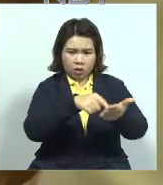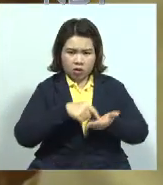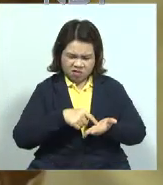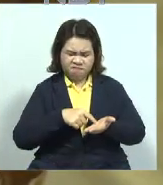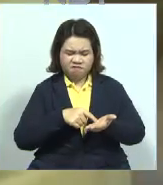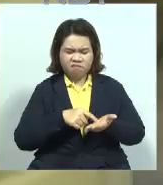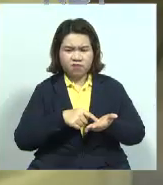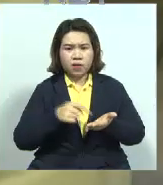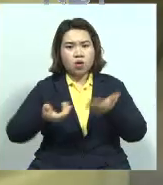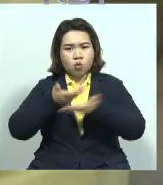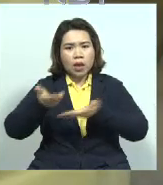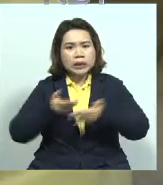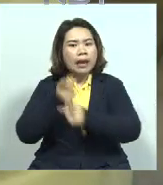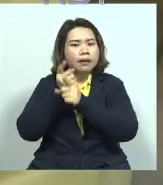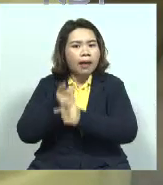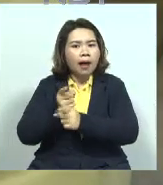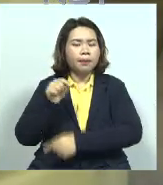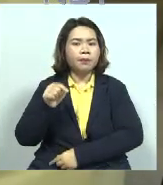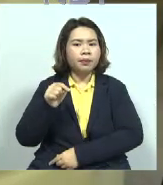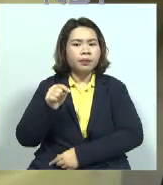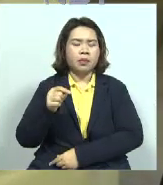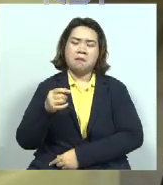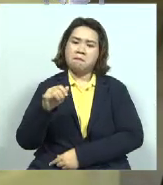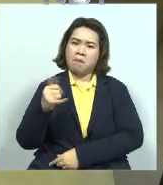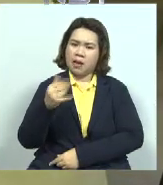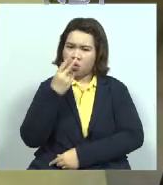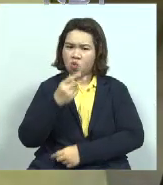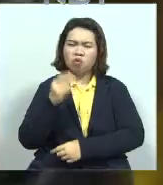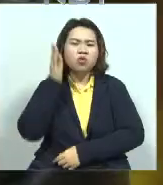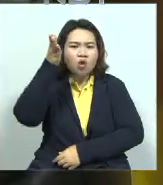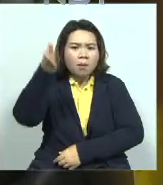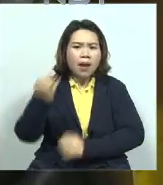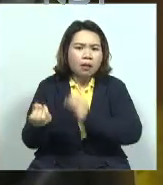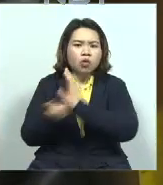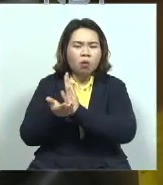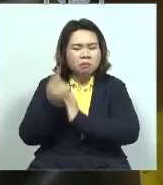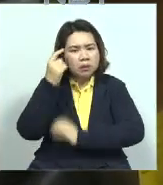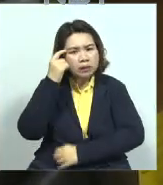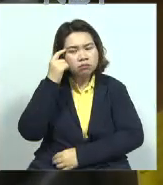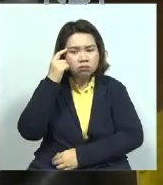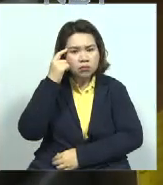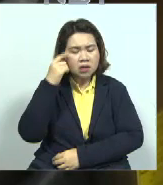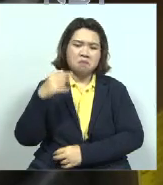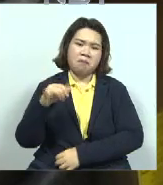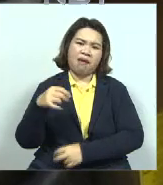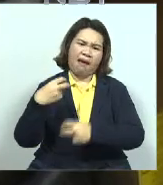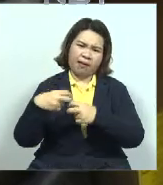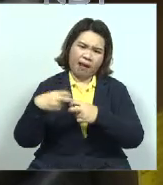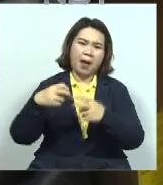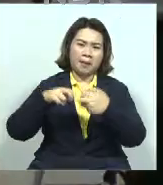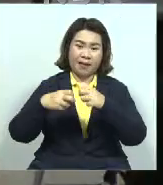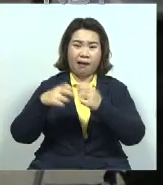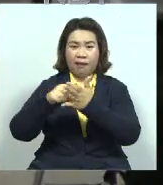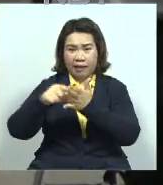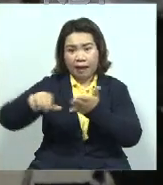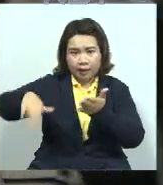งพอที่จะวินิจฉัยตามคำร้องหรือเพื่อป้องกันความเสียหายที่จะเกิดขึ้นอย่างร้ายแรงยากแก่การเยียวยาในภายหลัง